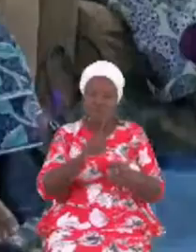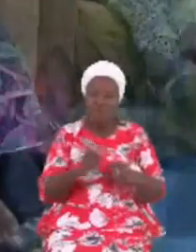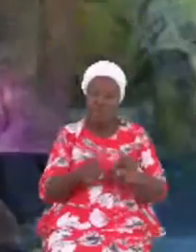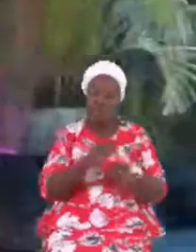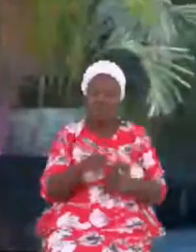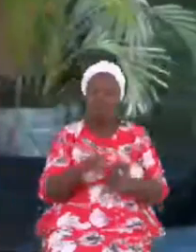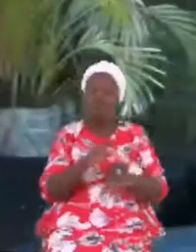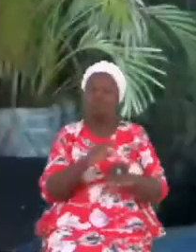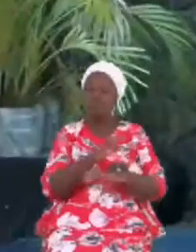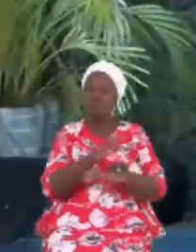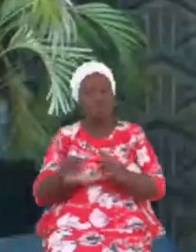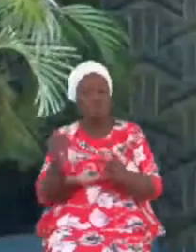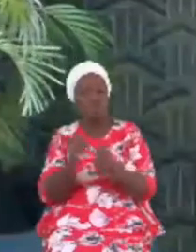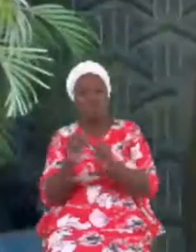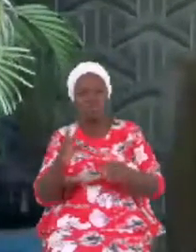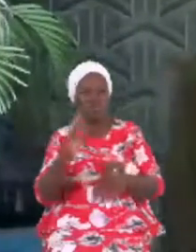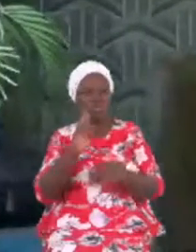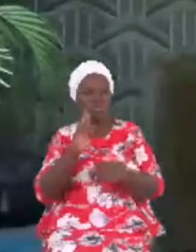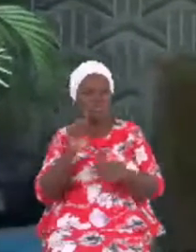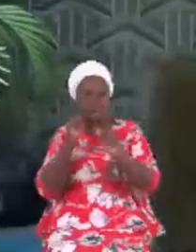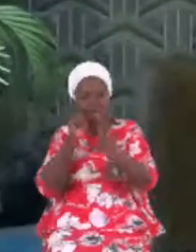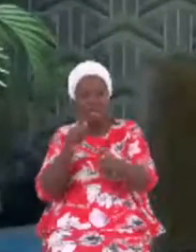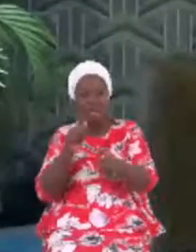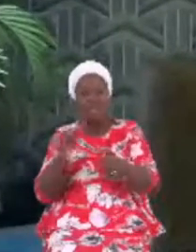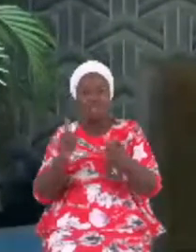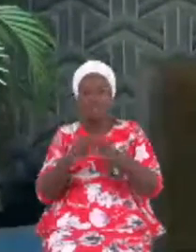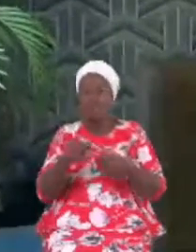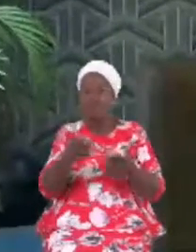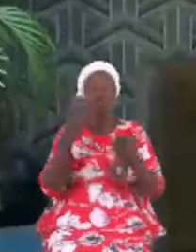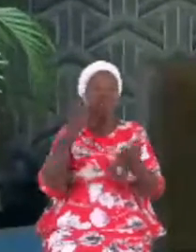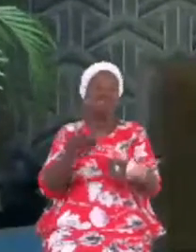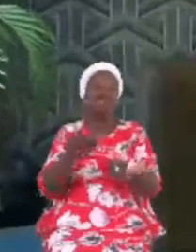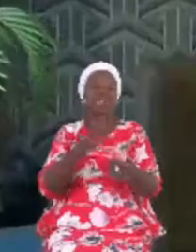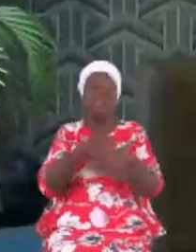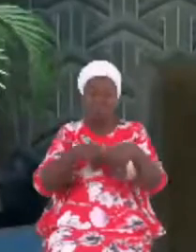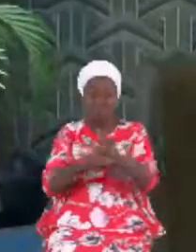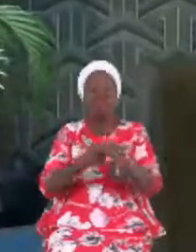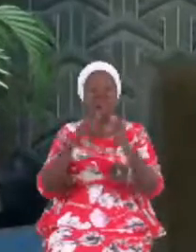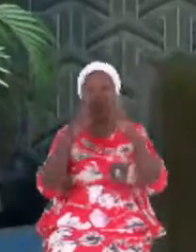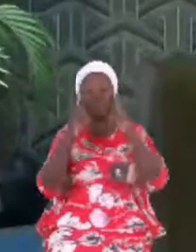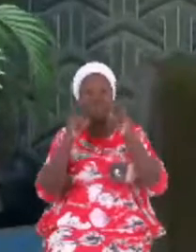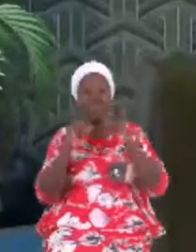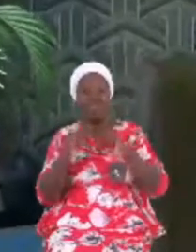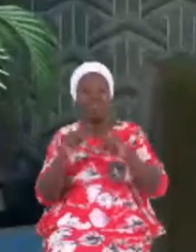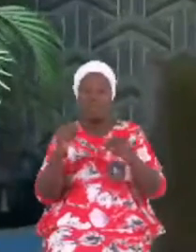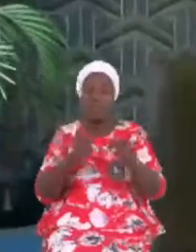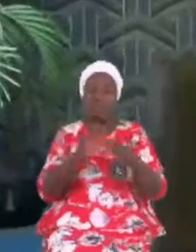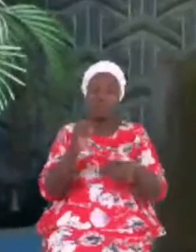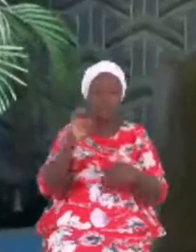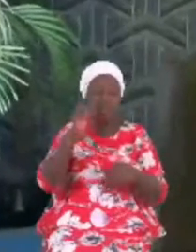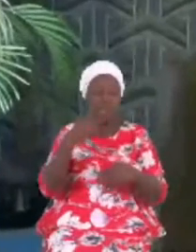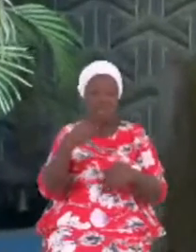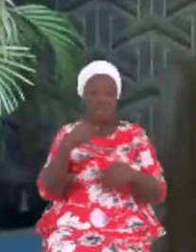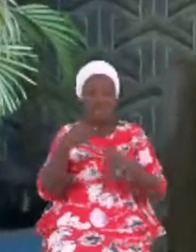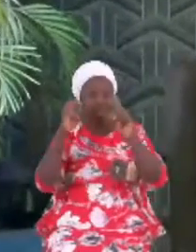pas, pardonnez-la, ils vont dire, ils s'opposent à Moïse, ils seront contre lui. Alors ils ont dit,